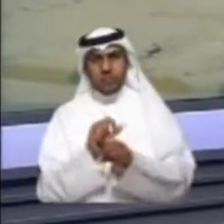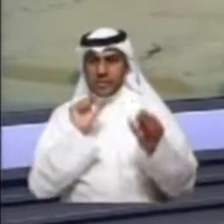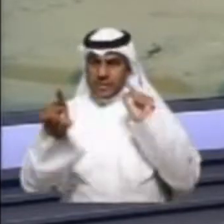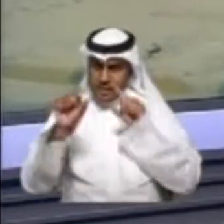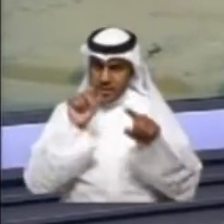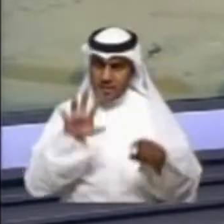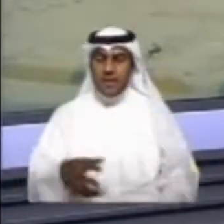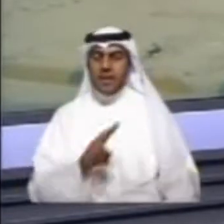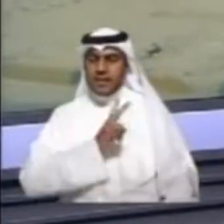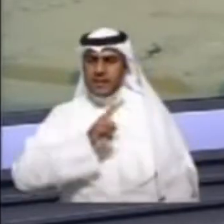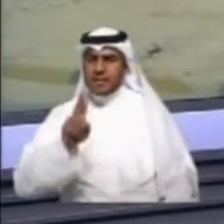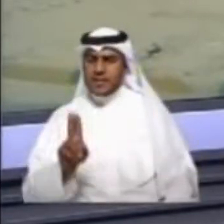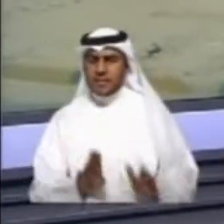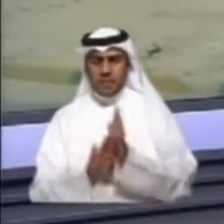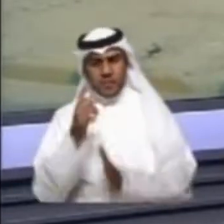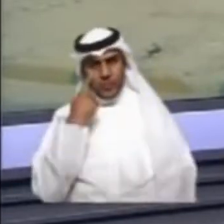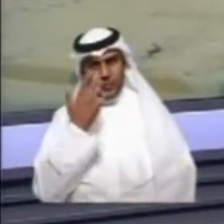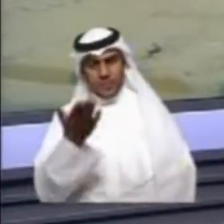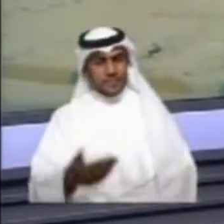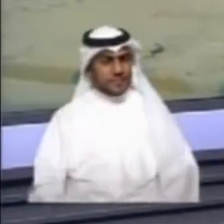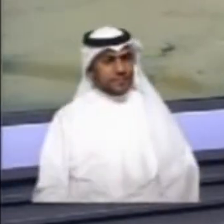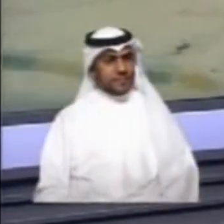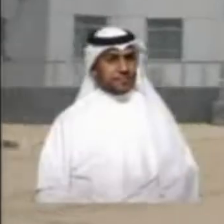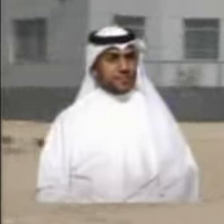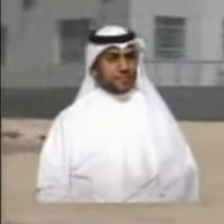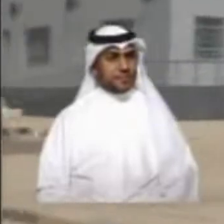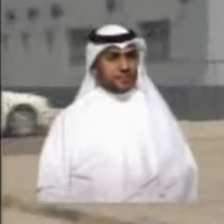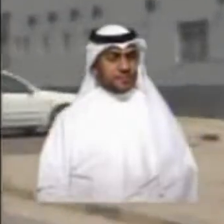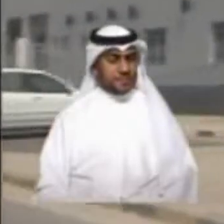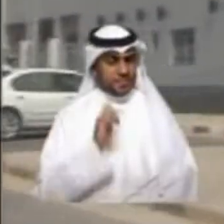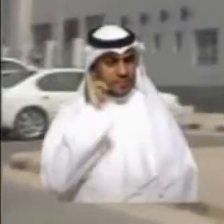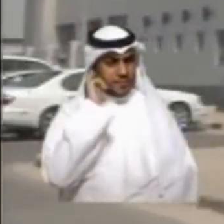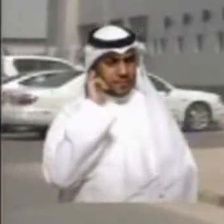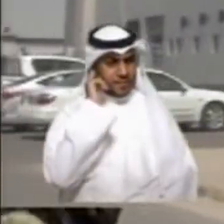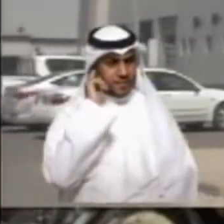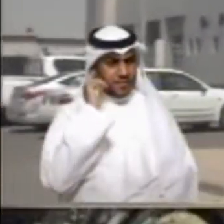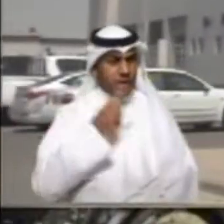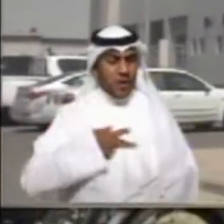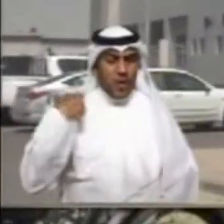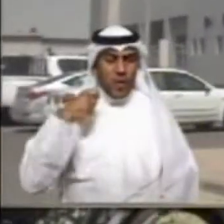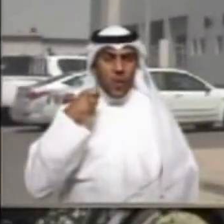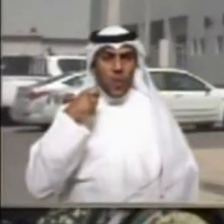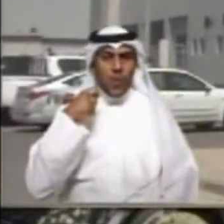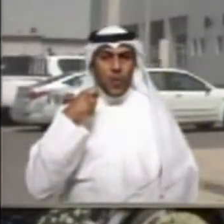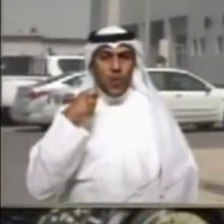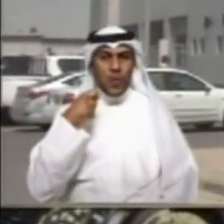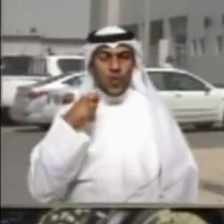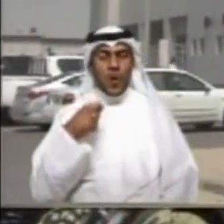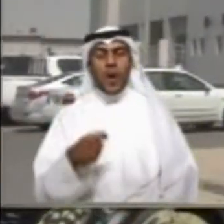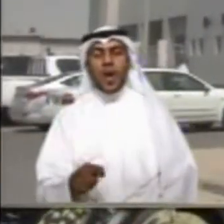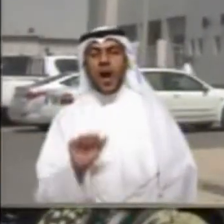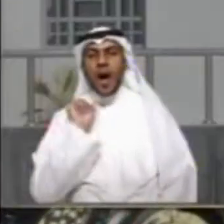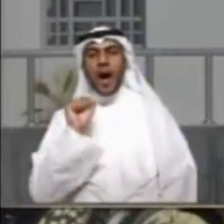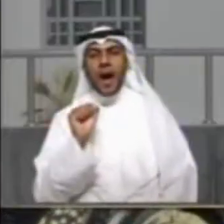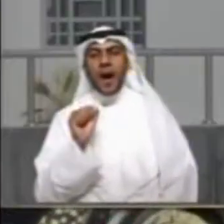عبر الألياف الضوئية. إلى التفاصيل. من وزارة الدولة لشؤون الخدمات بأهمية الدور الذي